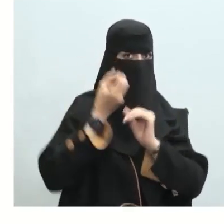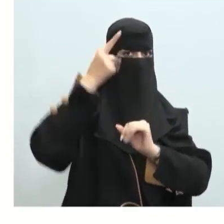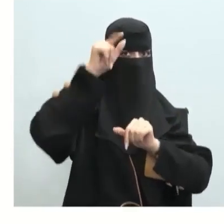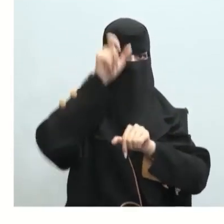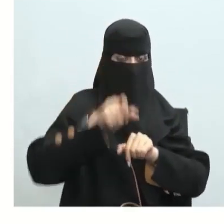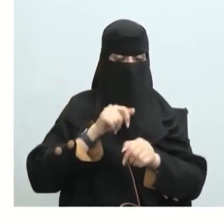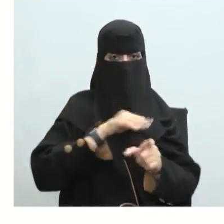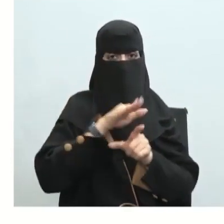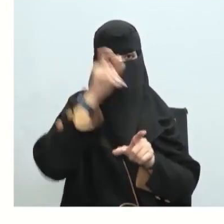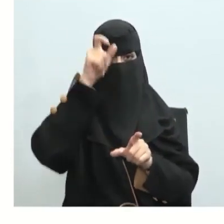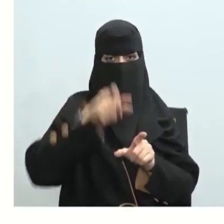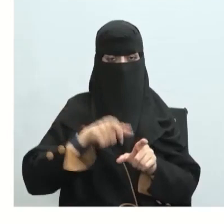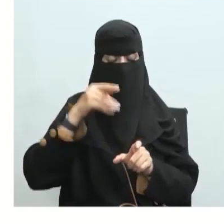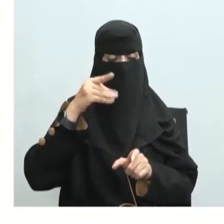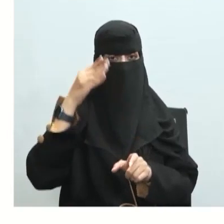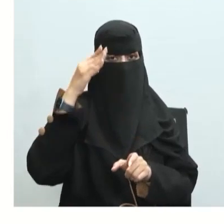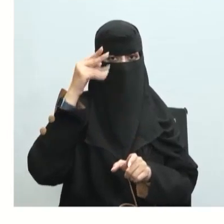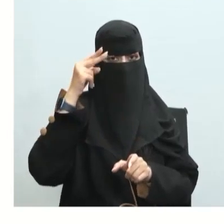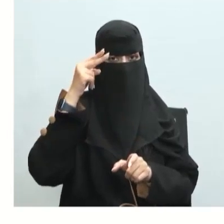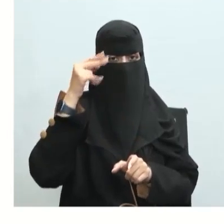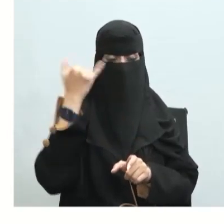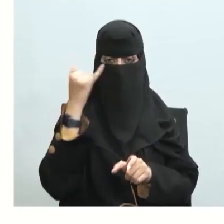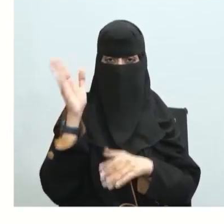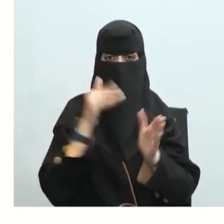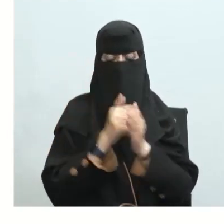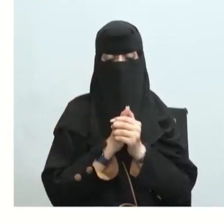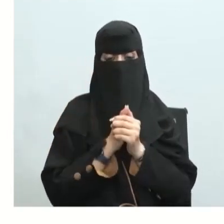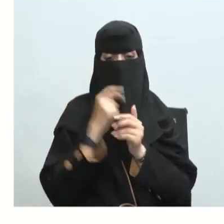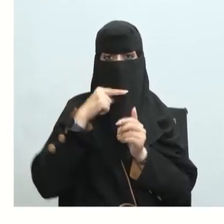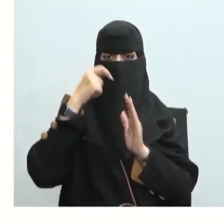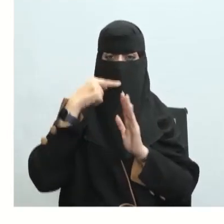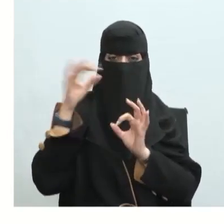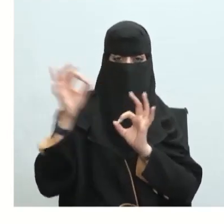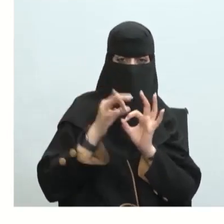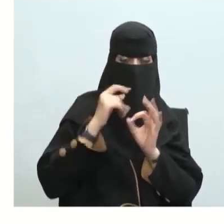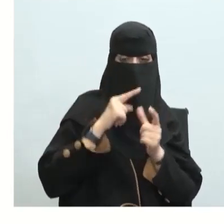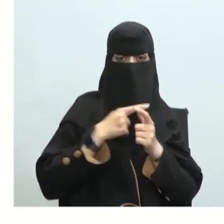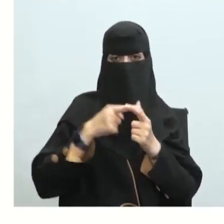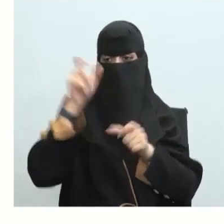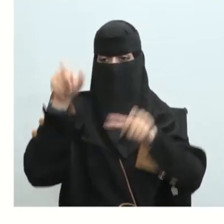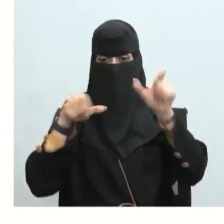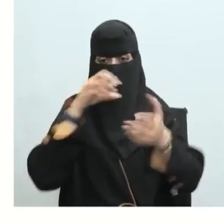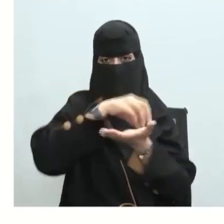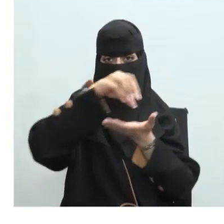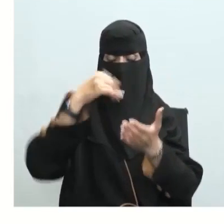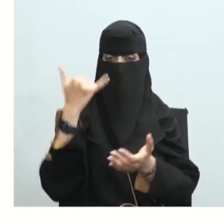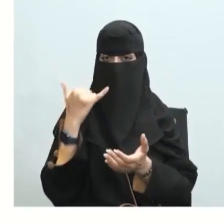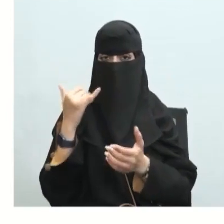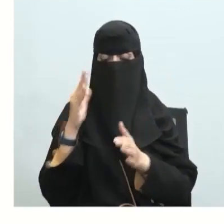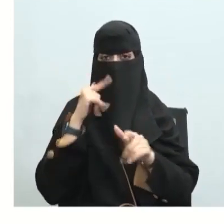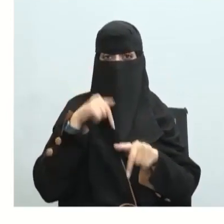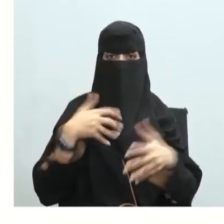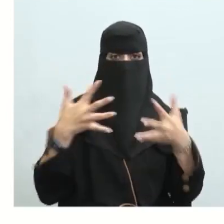العربي في رفع درجه الوعي لدى المواطن العربي وقربت بين ابناء الاوطان العربيه